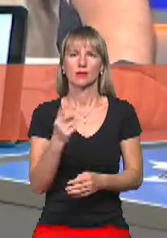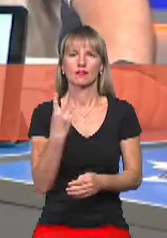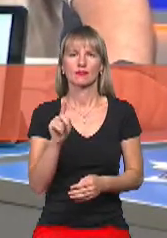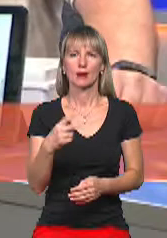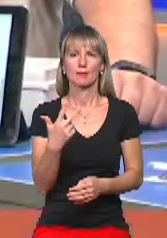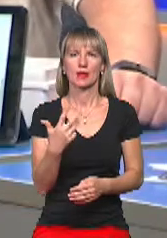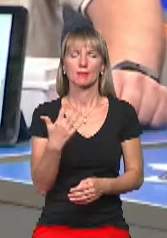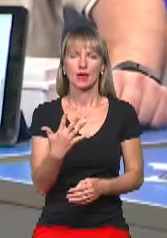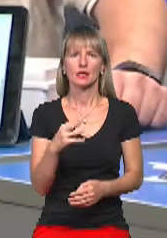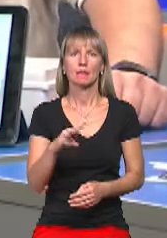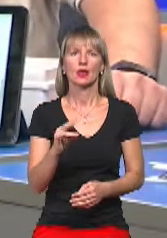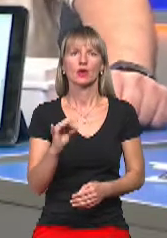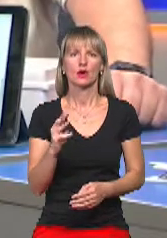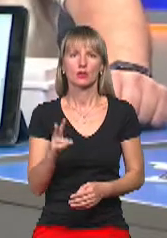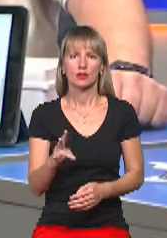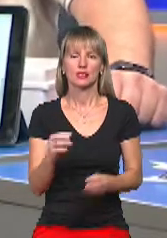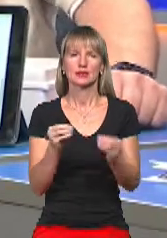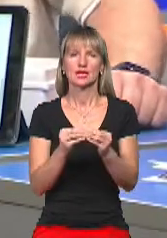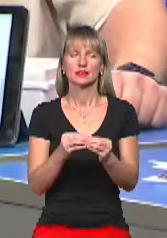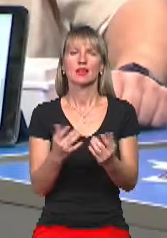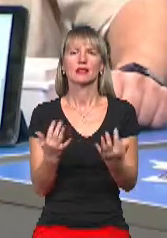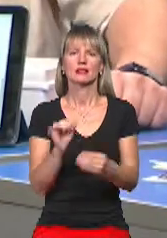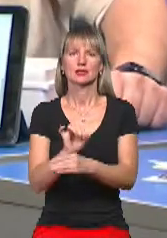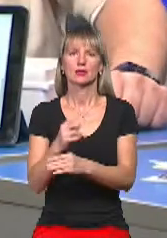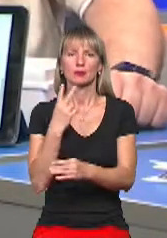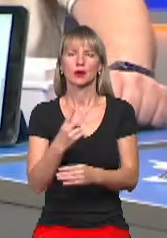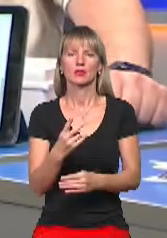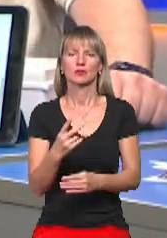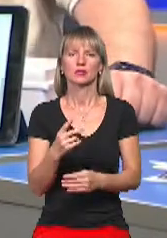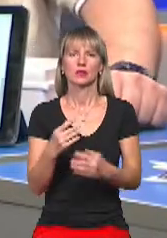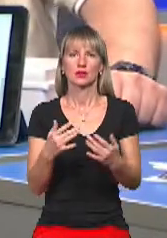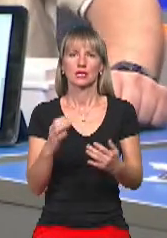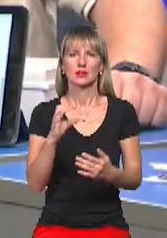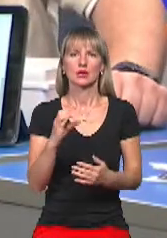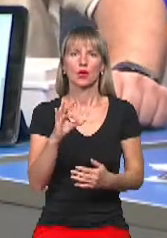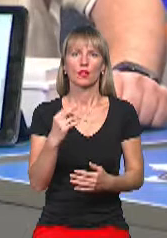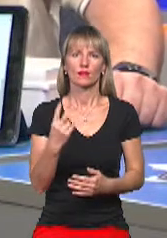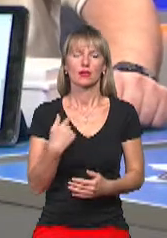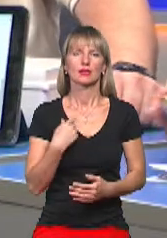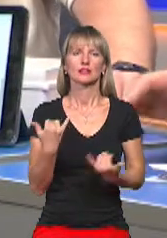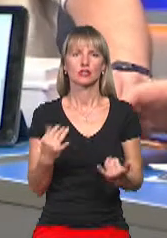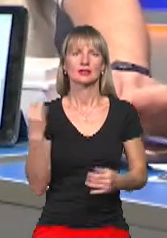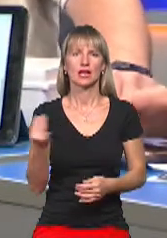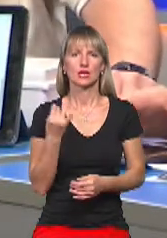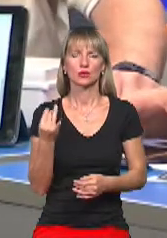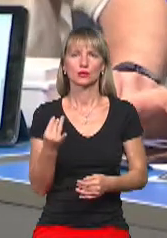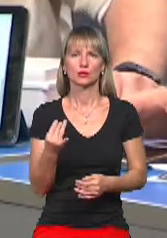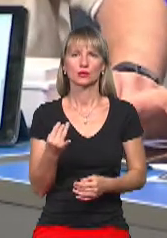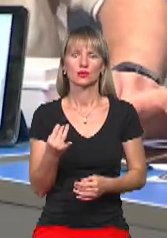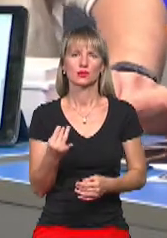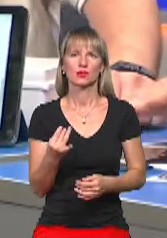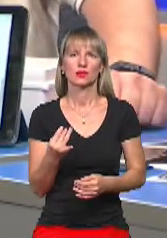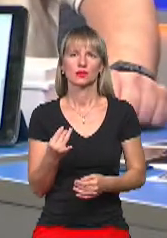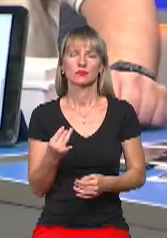2,5 микрон, 10 микрон. Некоторые станции показывают С2, но в данном случае нас интересуют вот как раз